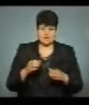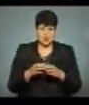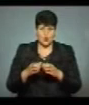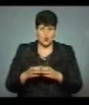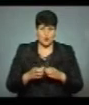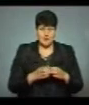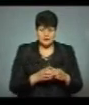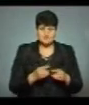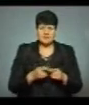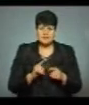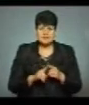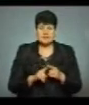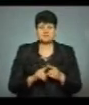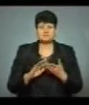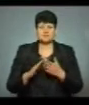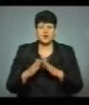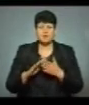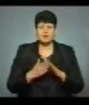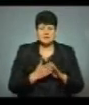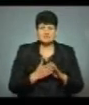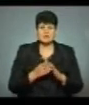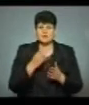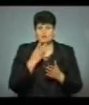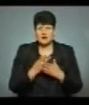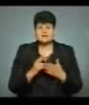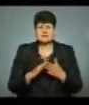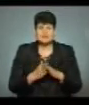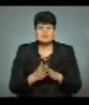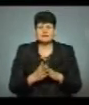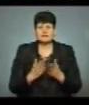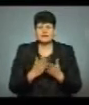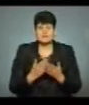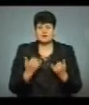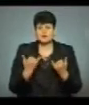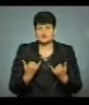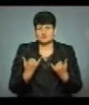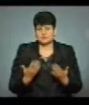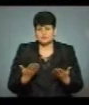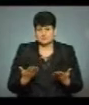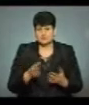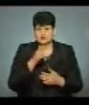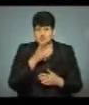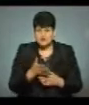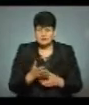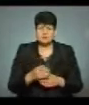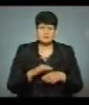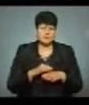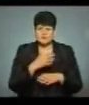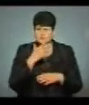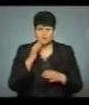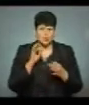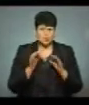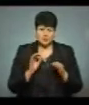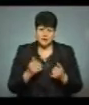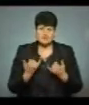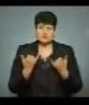Перспективний план – це завжди компроміс, який відображає ситуацію, яка склалася на даний час у стосунках між громадами. Ми дійсно провели цілу низку консультацій. На